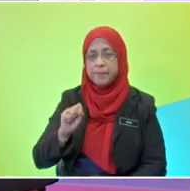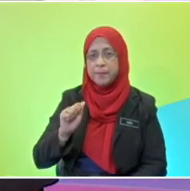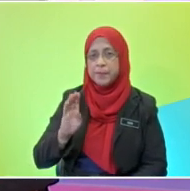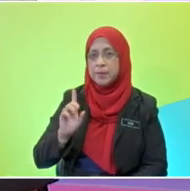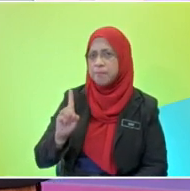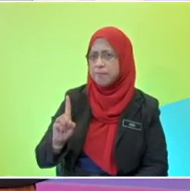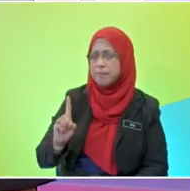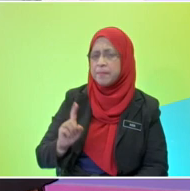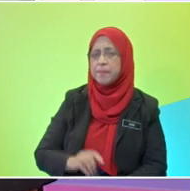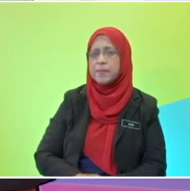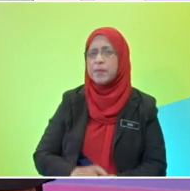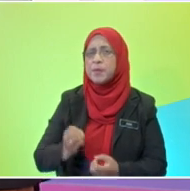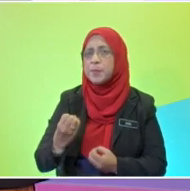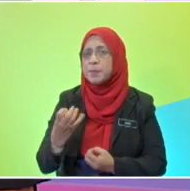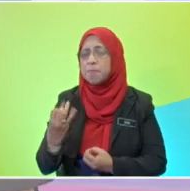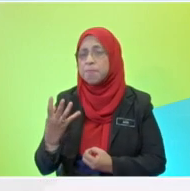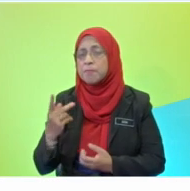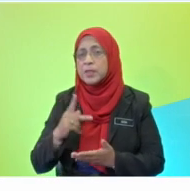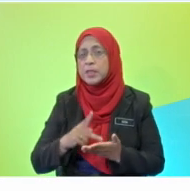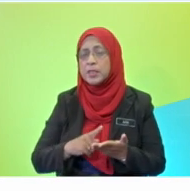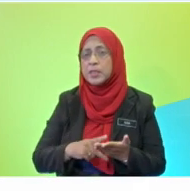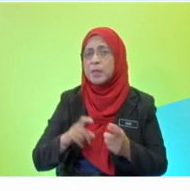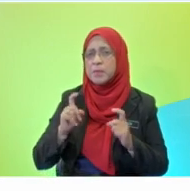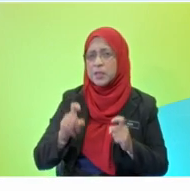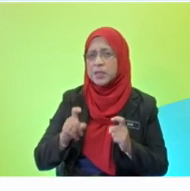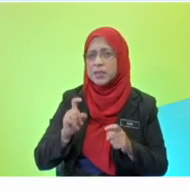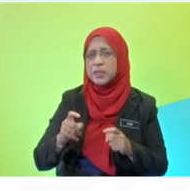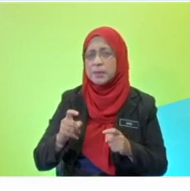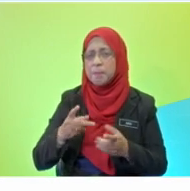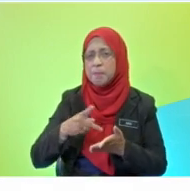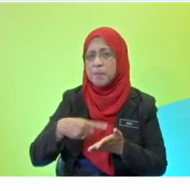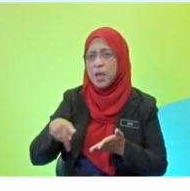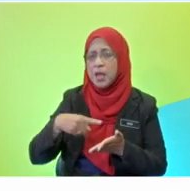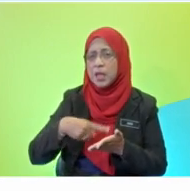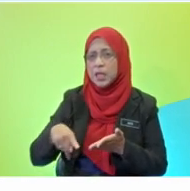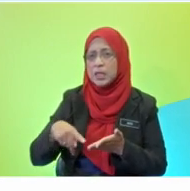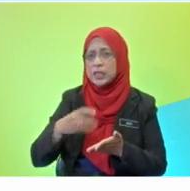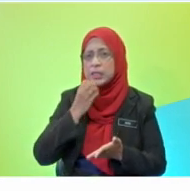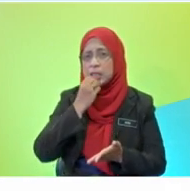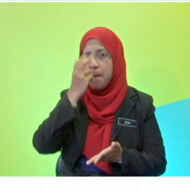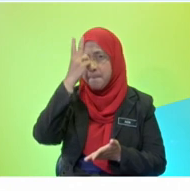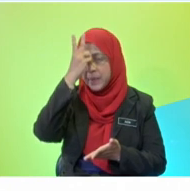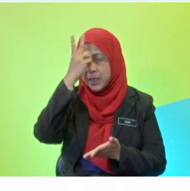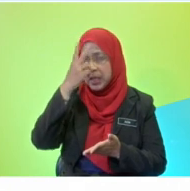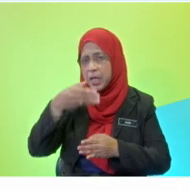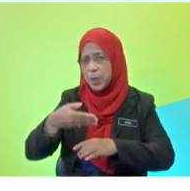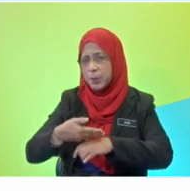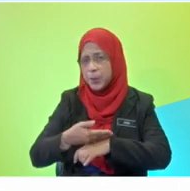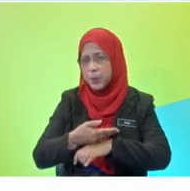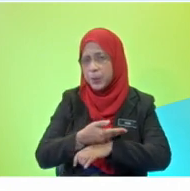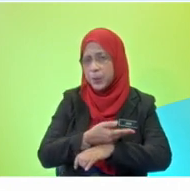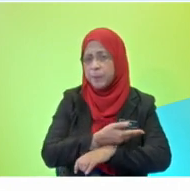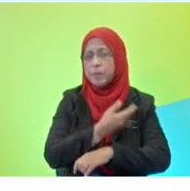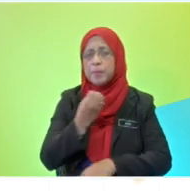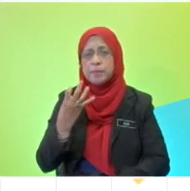berapakah kadar yang dikenalkan terhadap kambing biri-biri siapa ndak jawab Bapak Eko baru